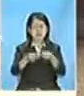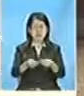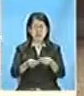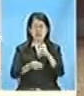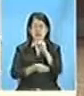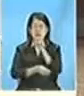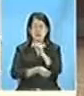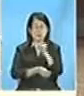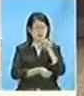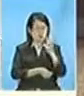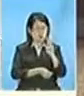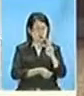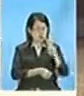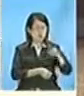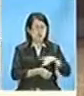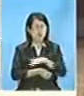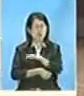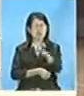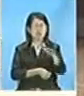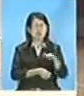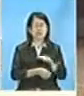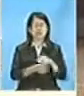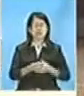มาชิกของวุฒิสภาทุกคนทุกท่านการ